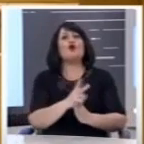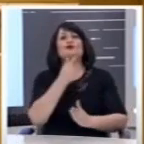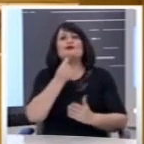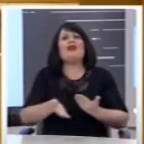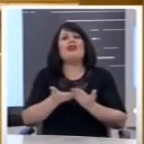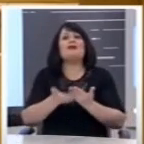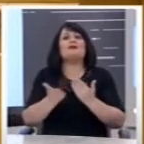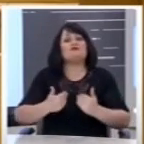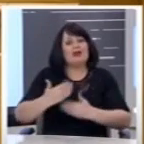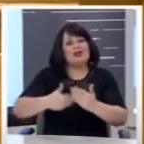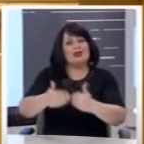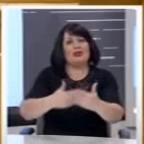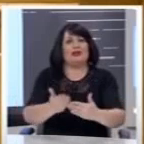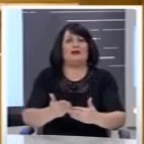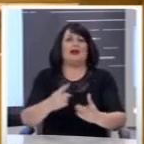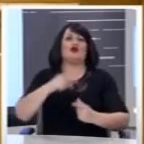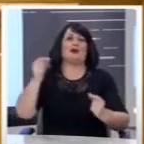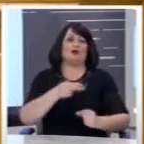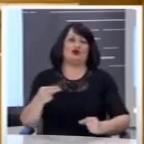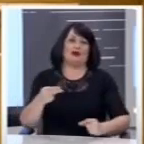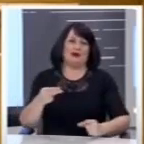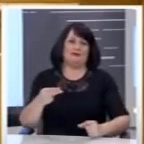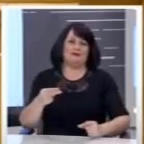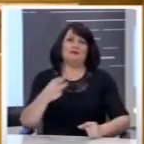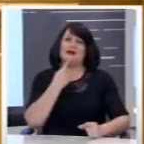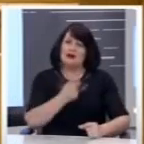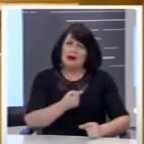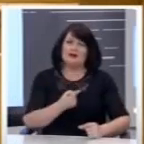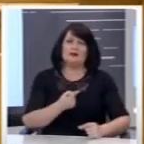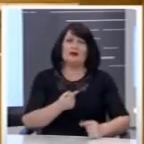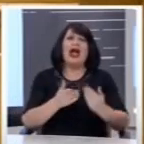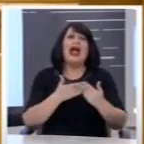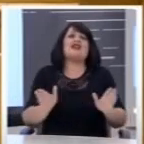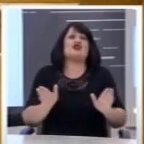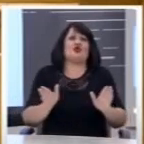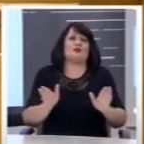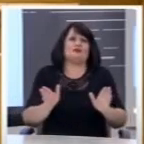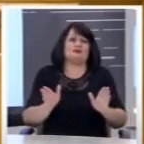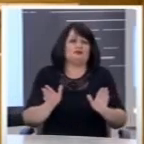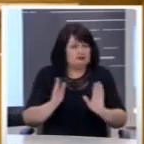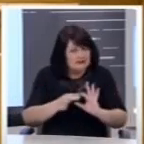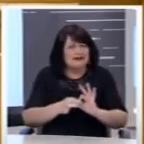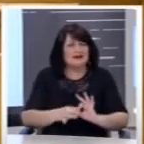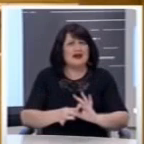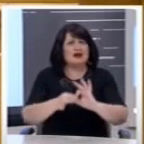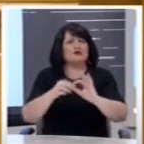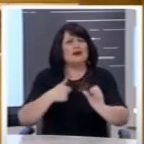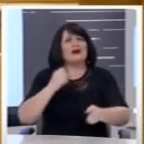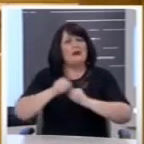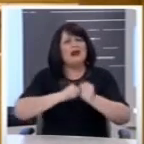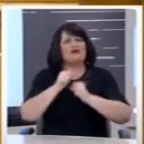την παραπέρα διαδικασία του Κυπριακού. Μας δίνει δηλαδή ανοιχτό δρόμο για να συνεχίσουμε να παλεύουμε για